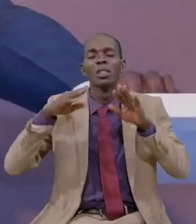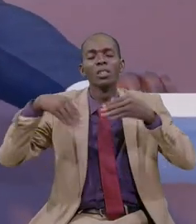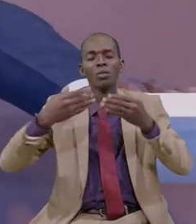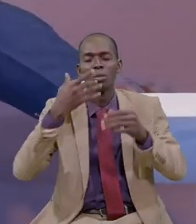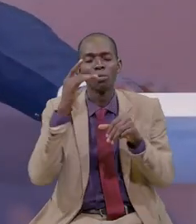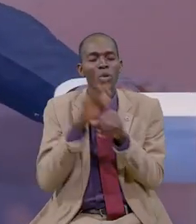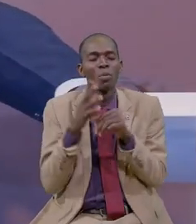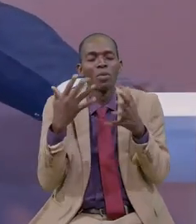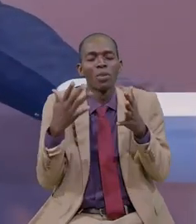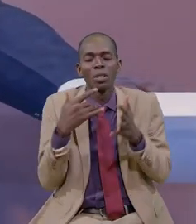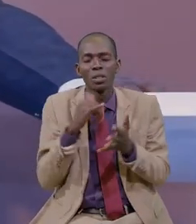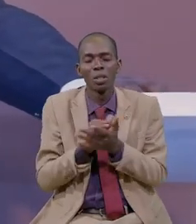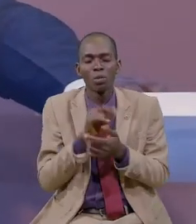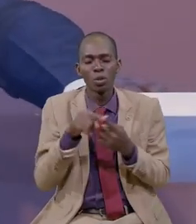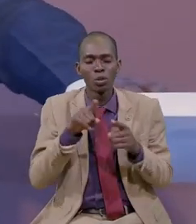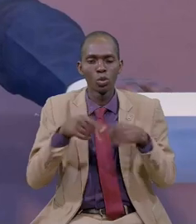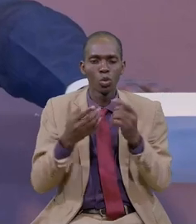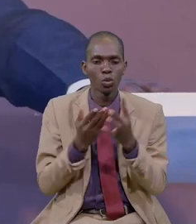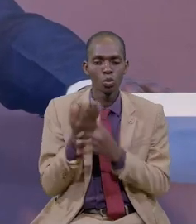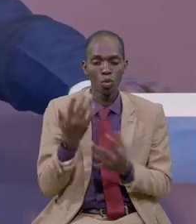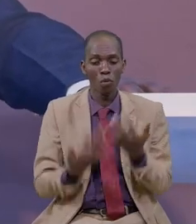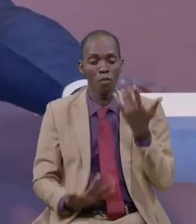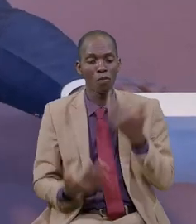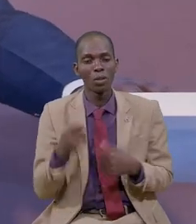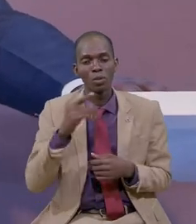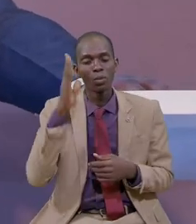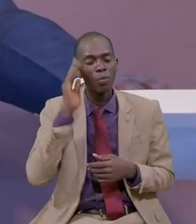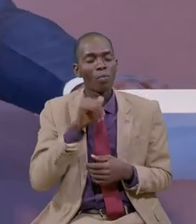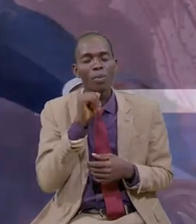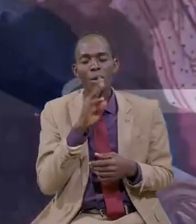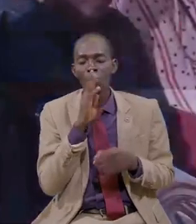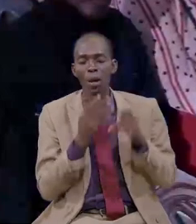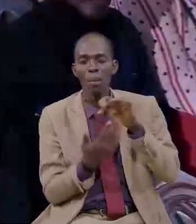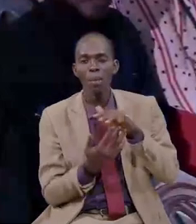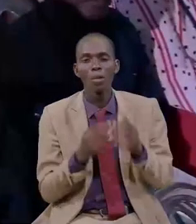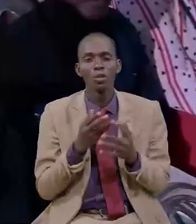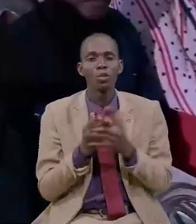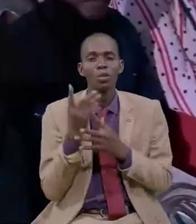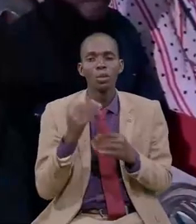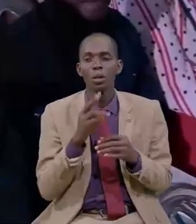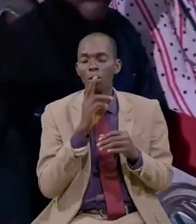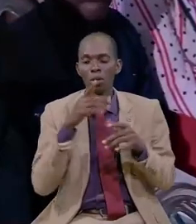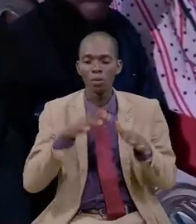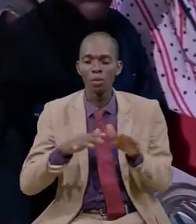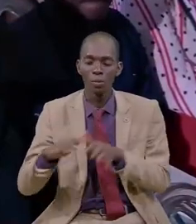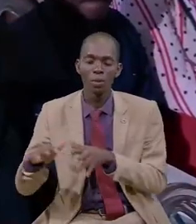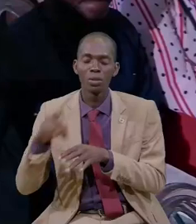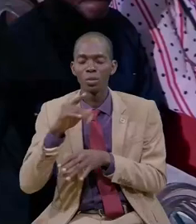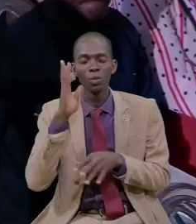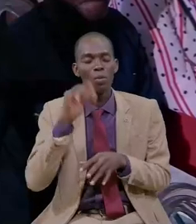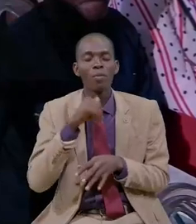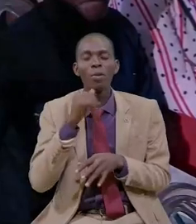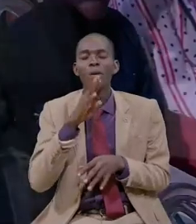serez, vous ne serez pas brûlés. Et dans les rivières, vous n'allez pas être noyés.